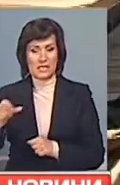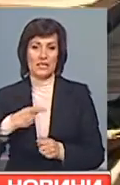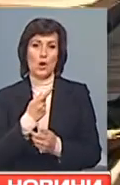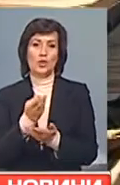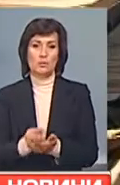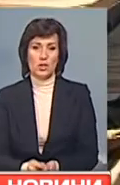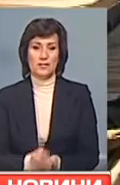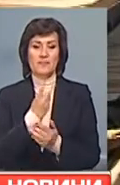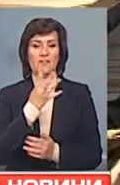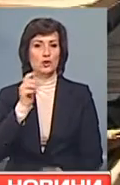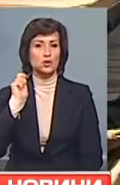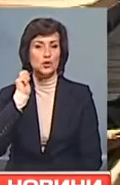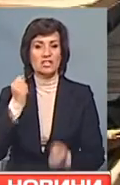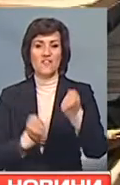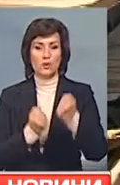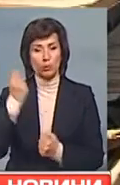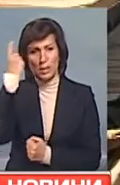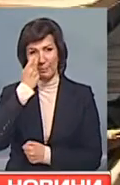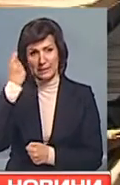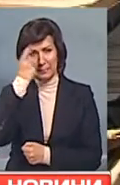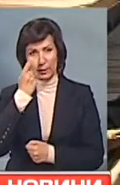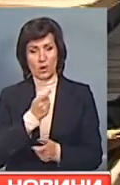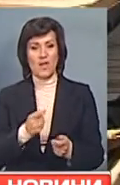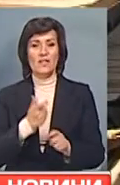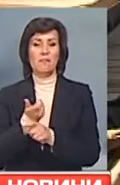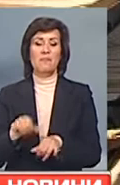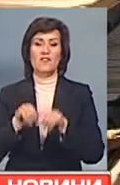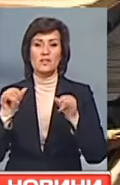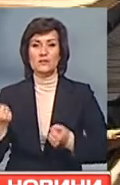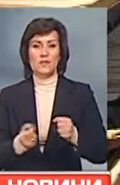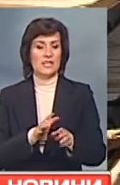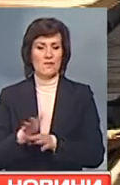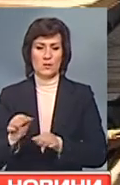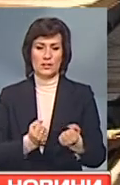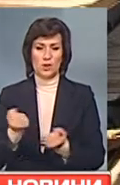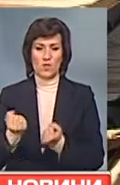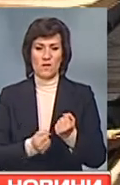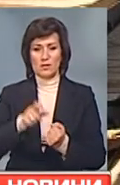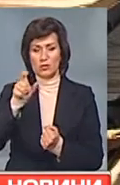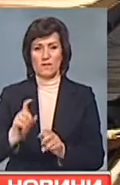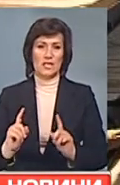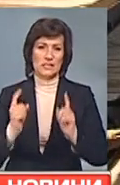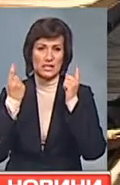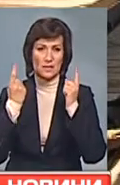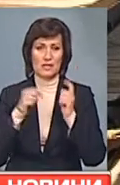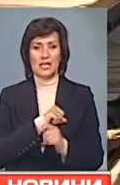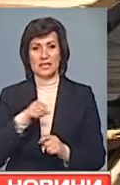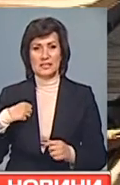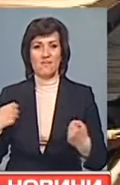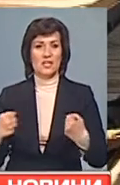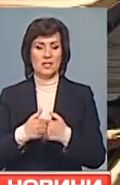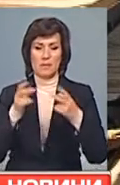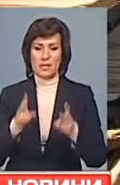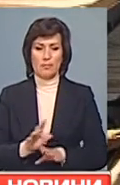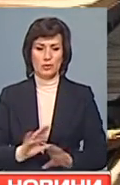УДАІ встановили, 24-річний водій був на підпитку. Він перевищив швидкість і не впорався з керуванням. Чоловіка затримали. Сам він у ДТП